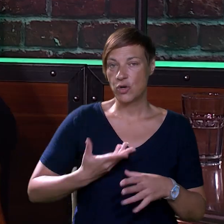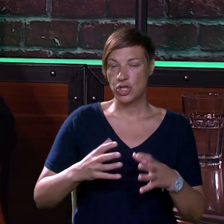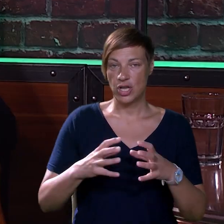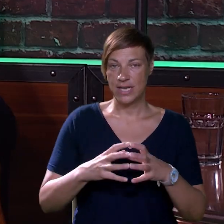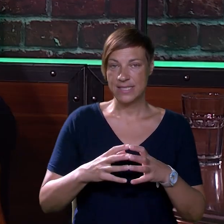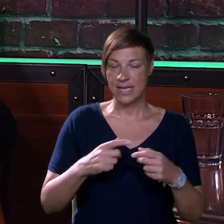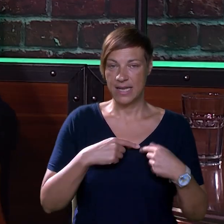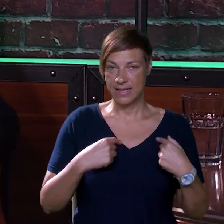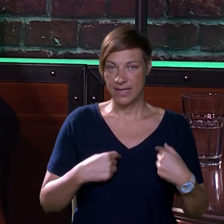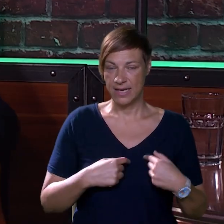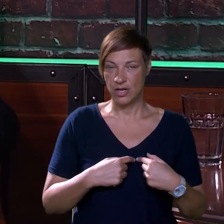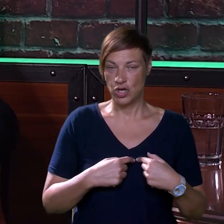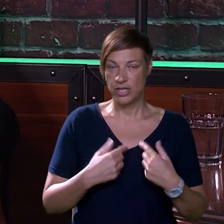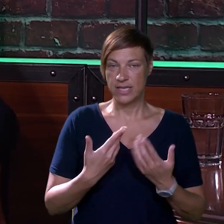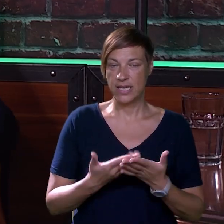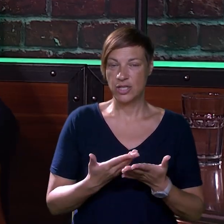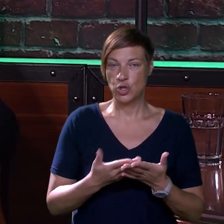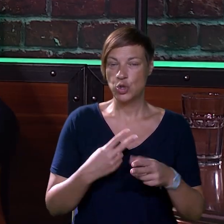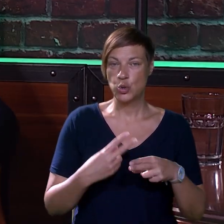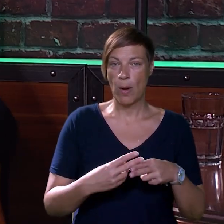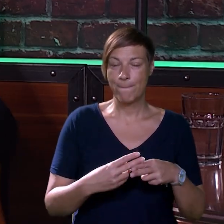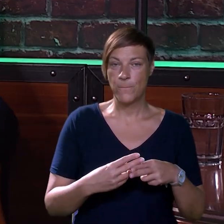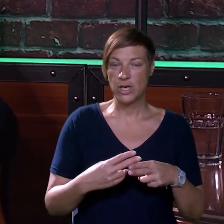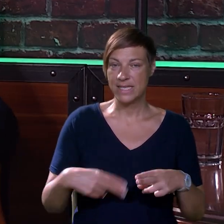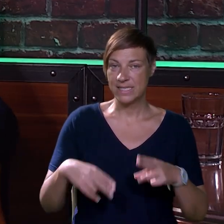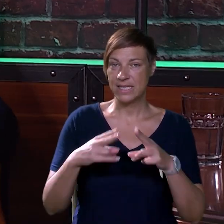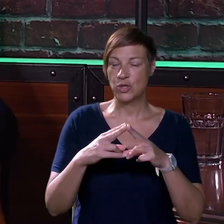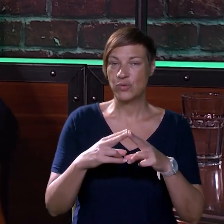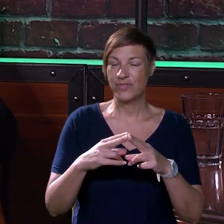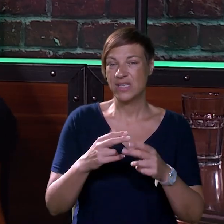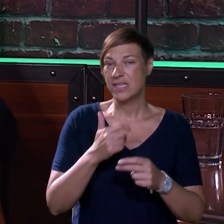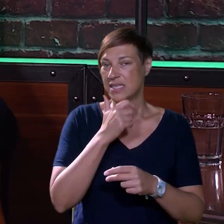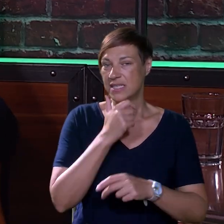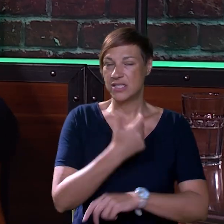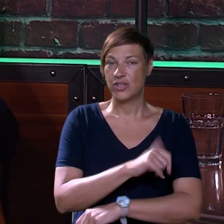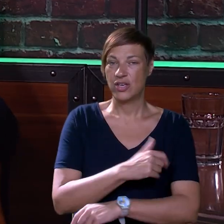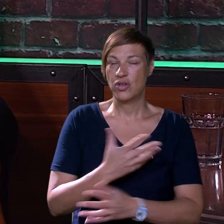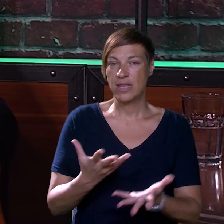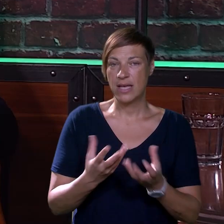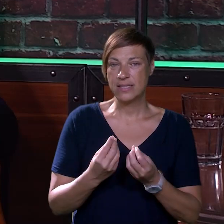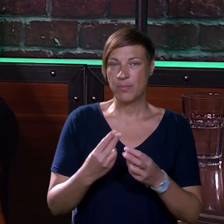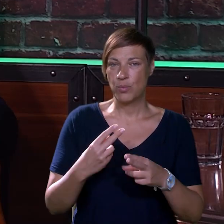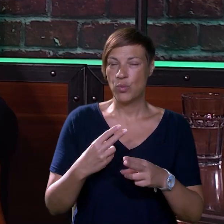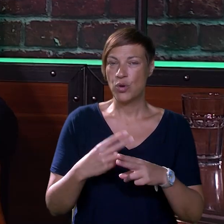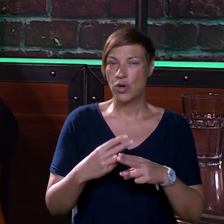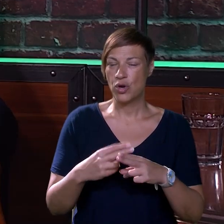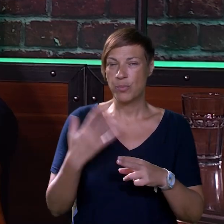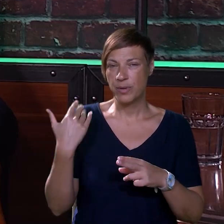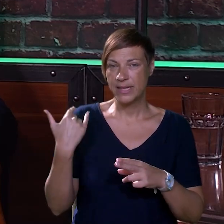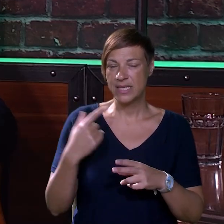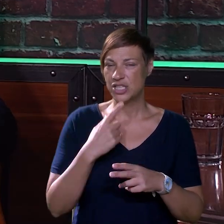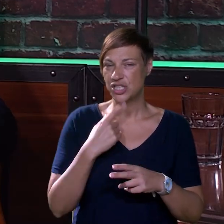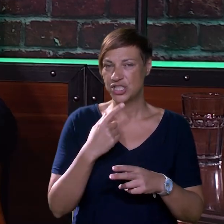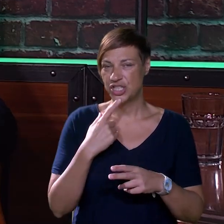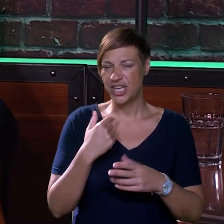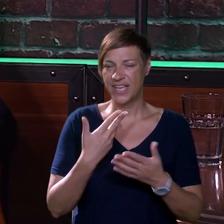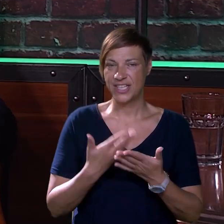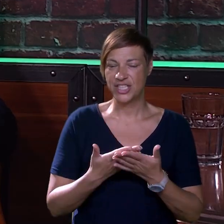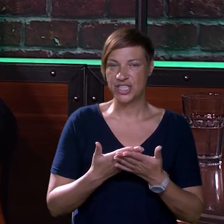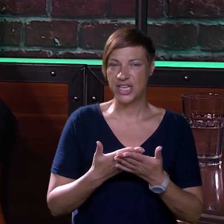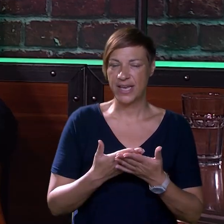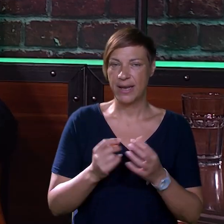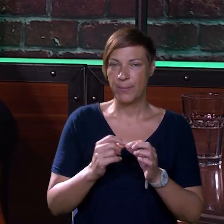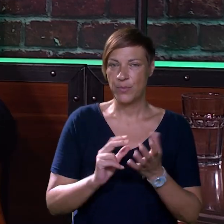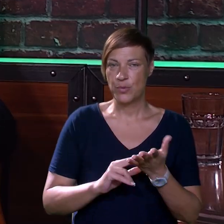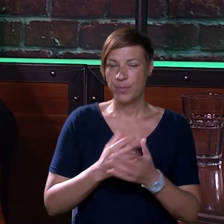odjel koronarne ili kardiologije, to su bolesnici visoke dobi, sa puno komorbidnih stanja, šećer,